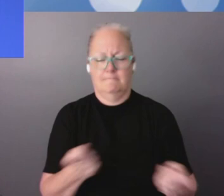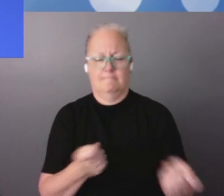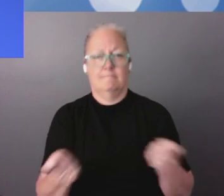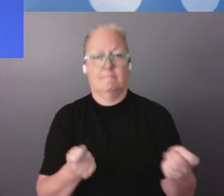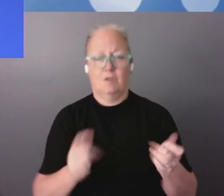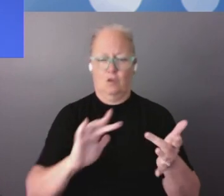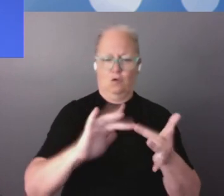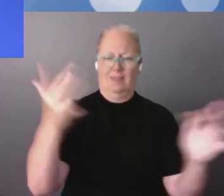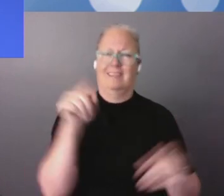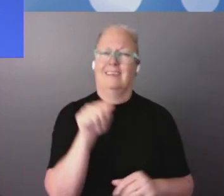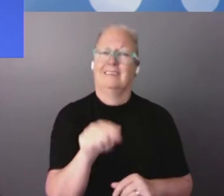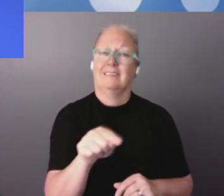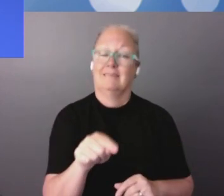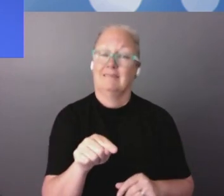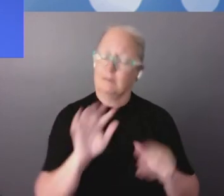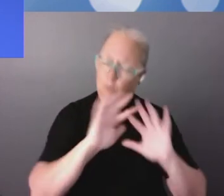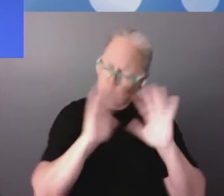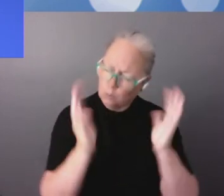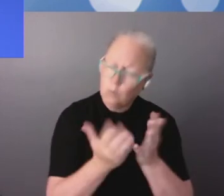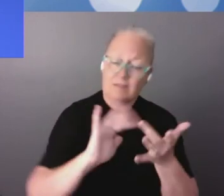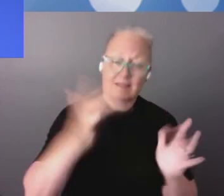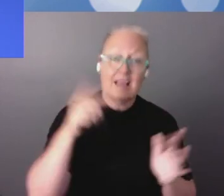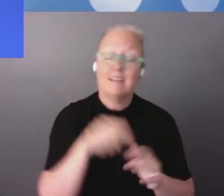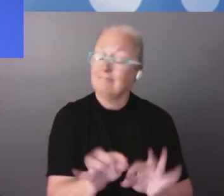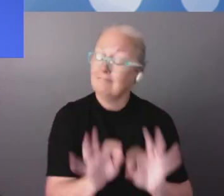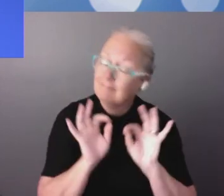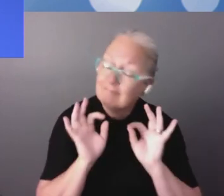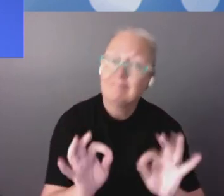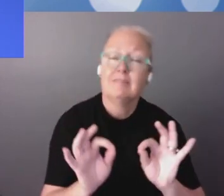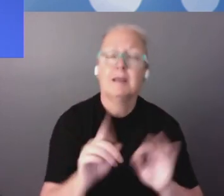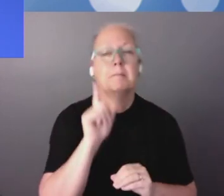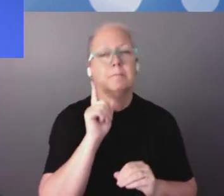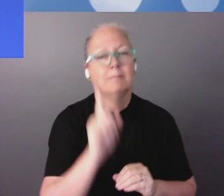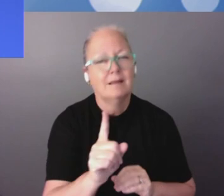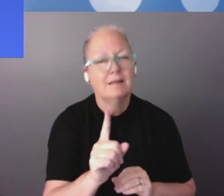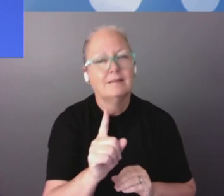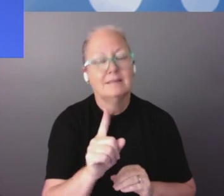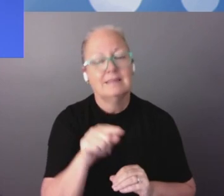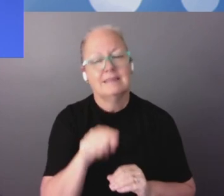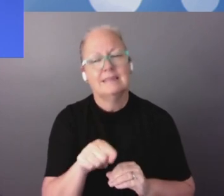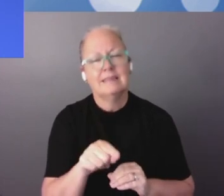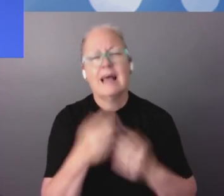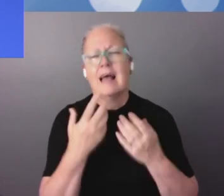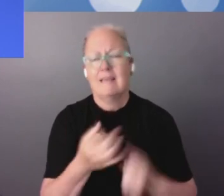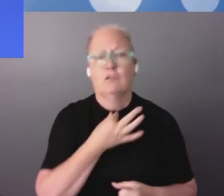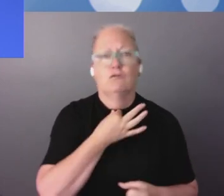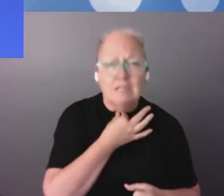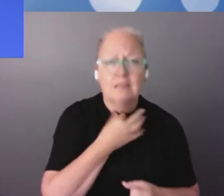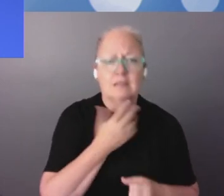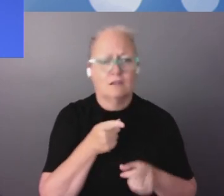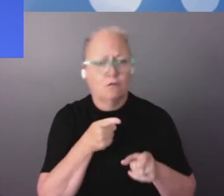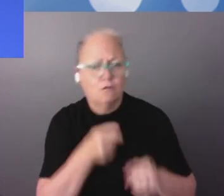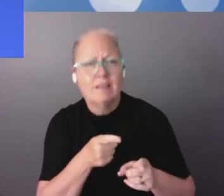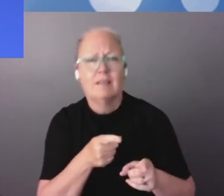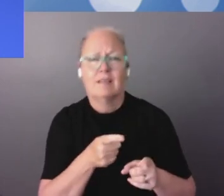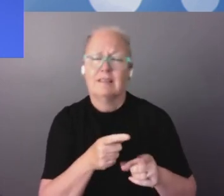类造成很多的未来的景愿。我想今天在卡托维